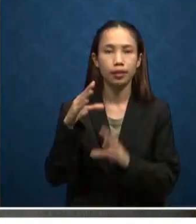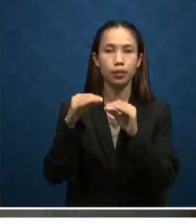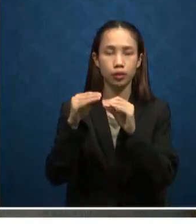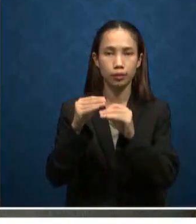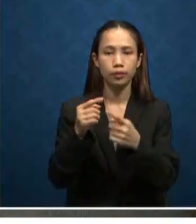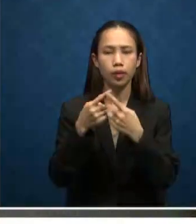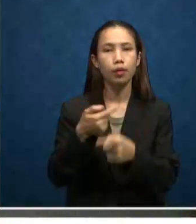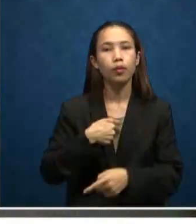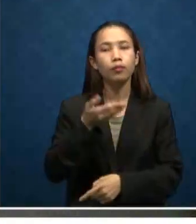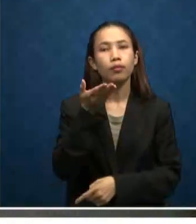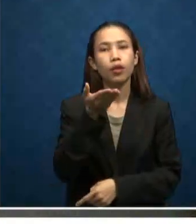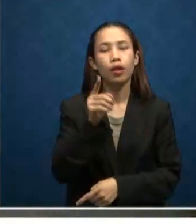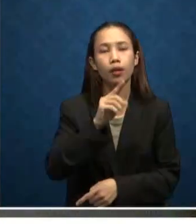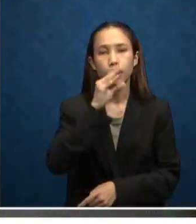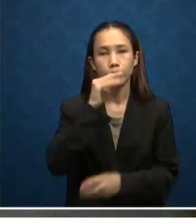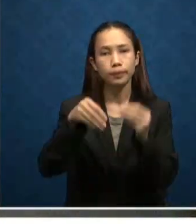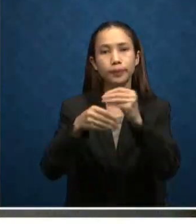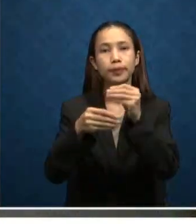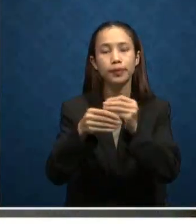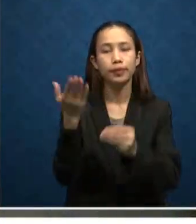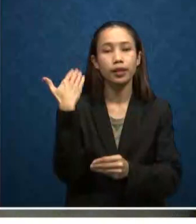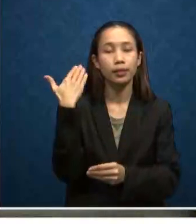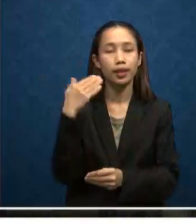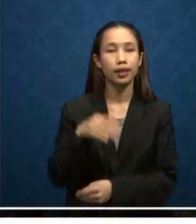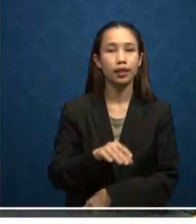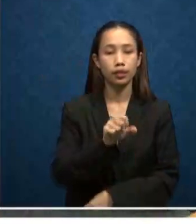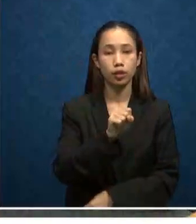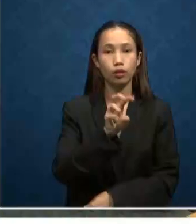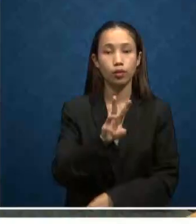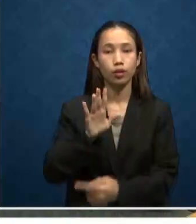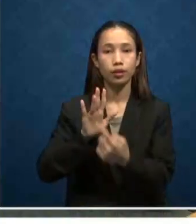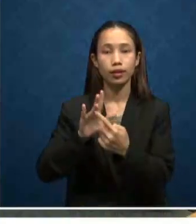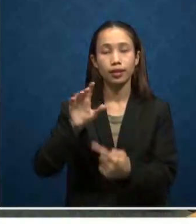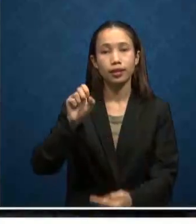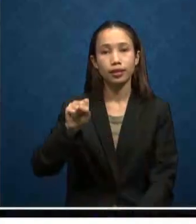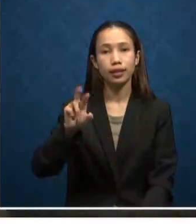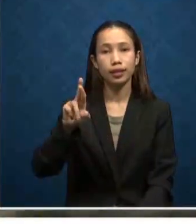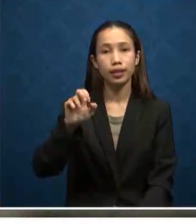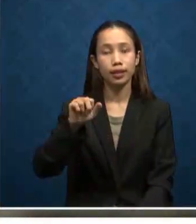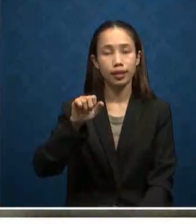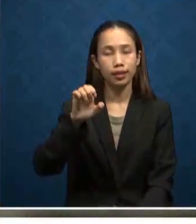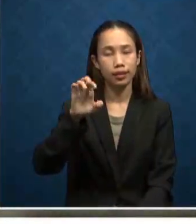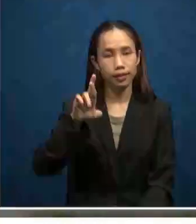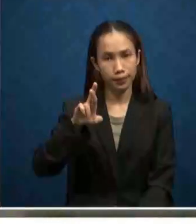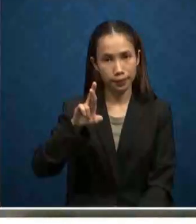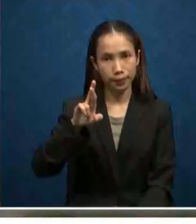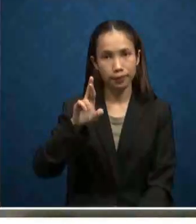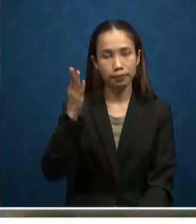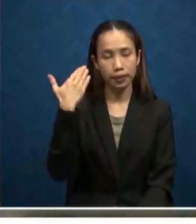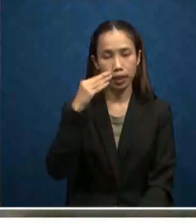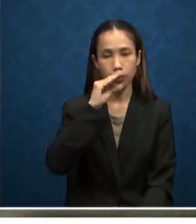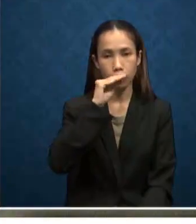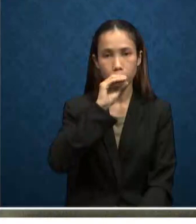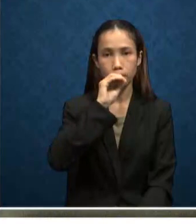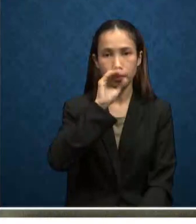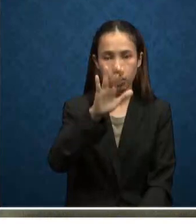ก็ขออนุญาตเสริมในสิ่งที่ท่านเสรีในฐานะประธานกรรมาธิการได้กล่าวสักครู่นะครับว่าตรงนั้นเ